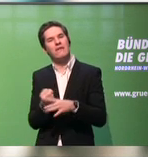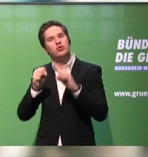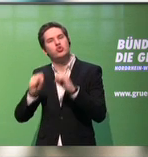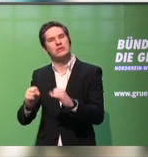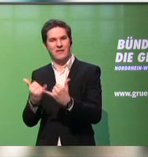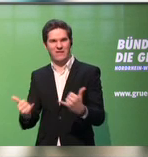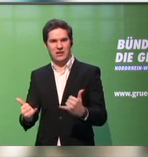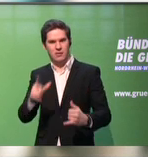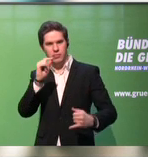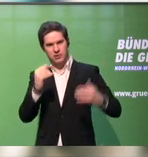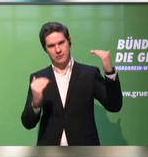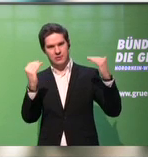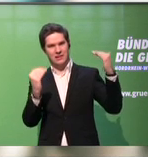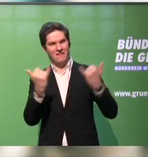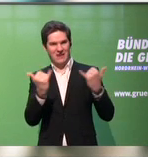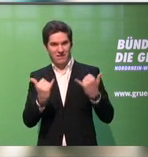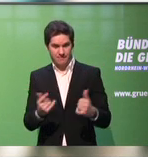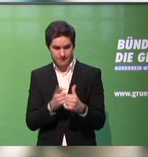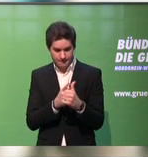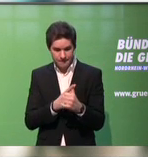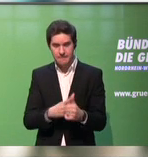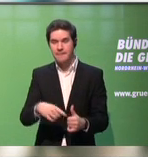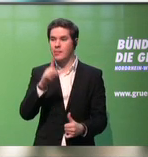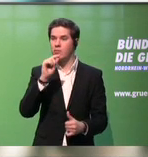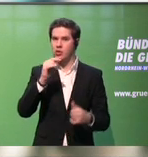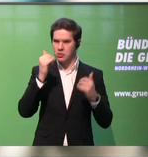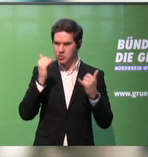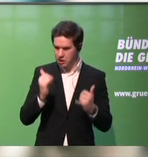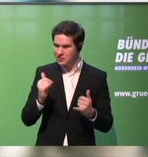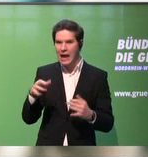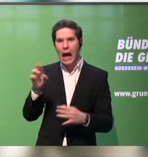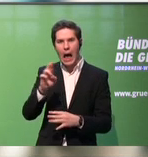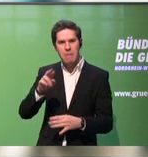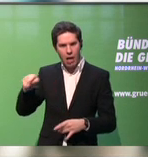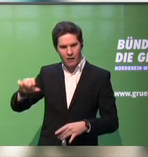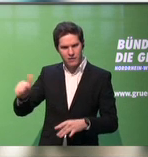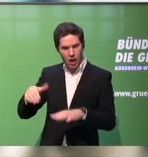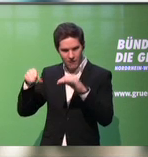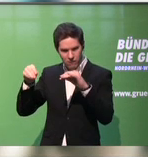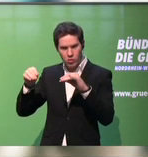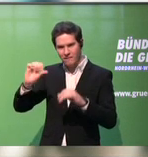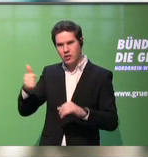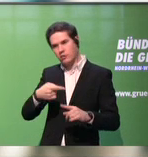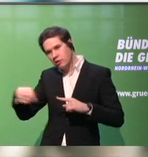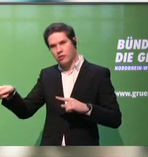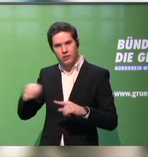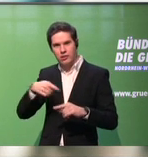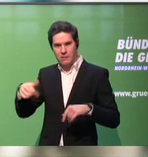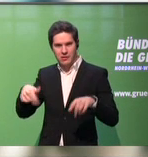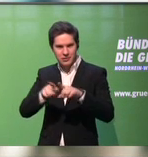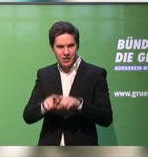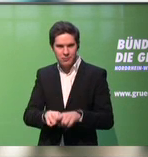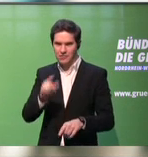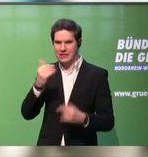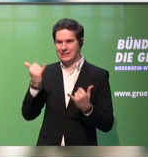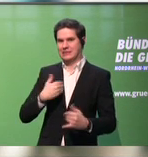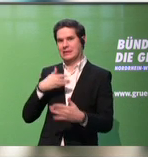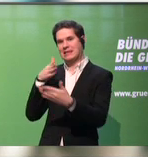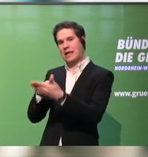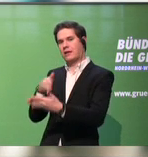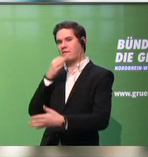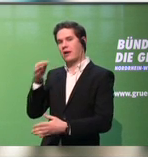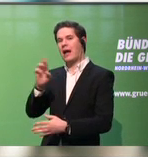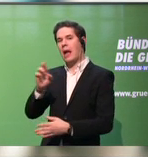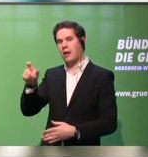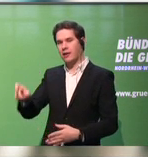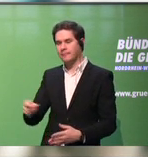schützen? Und die weiteren Fragen, ich würde sagen, wir fangen jetzt, wenn es okay ist, Rebecca, mit dir wieder an, dann umgekehrte Reihenfolge, weitere Fragen an Rebecca. Genau,